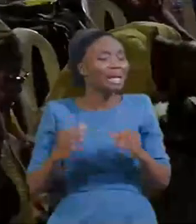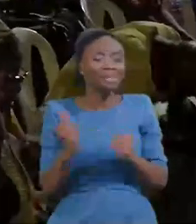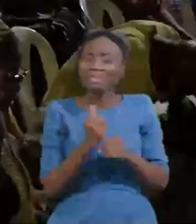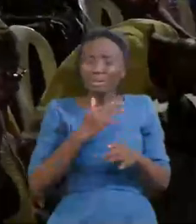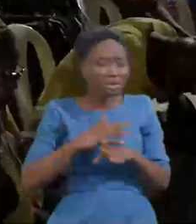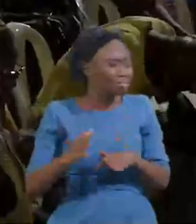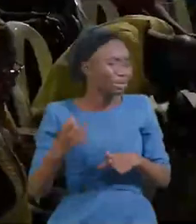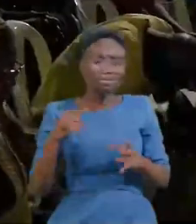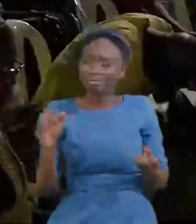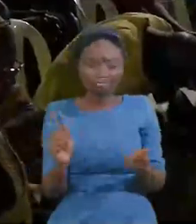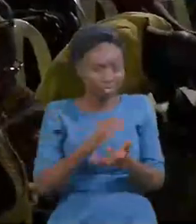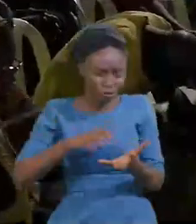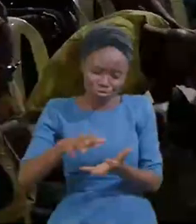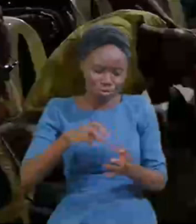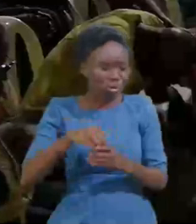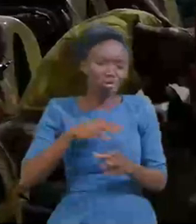totalement entre tes mains.